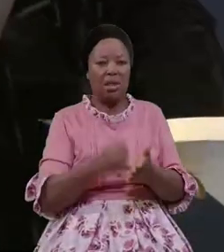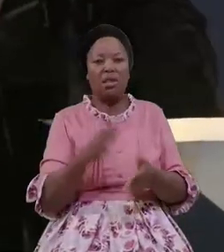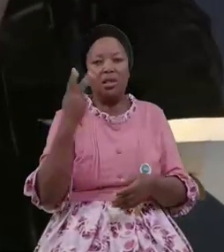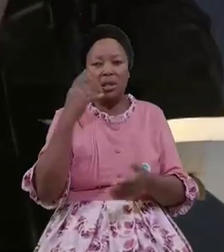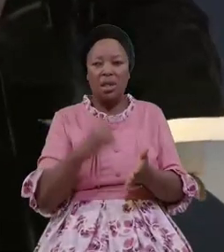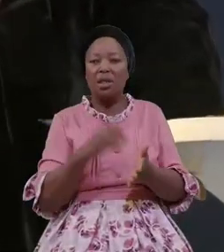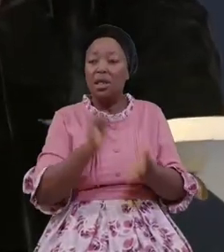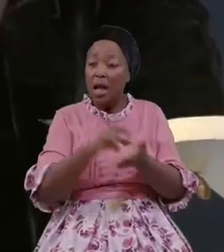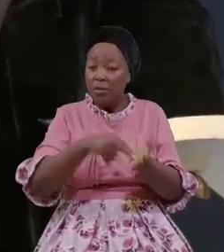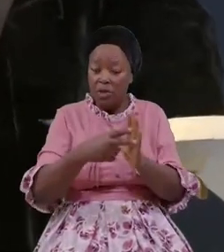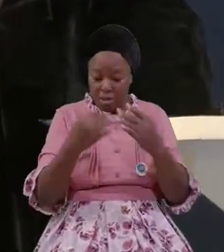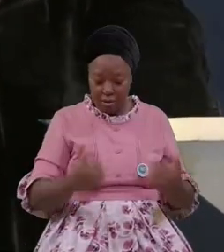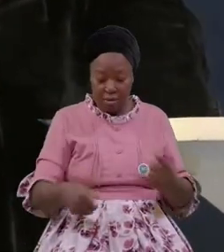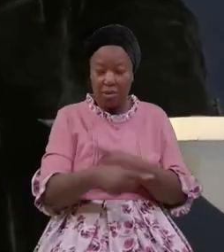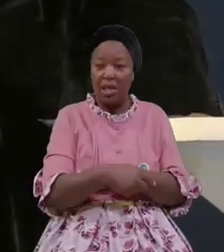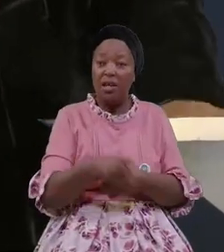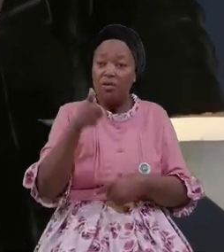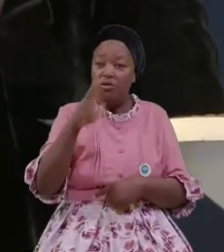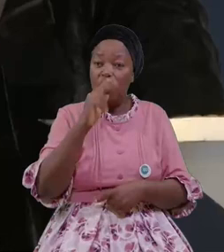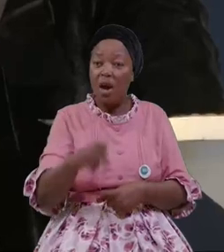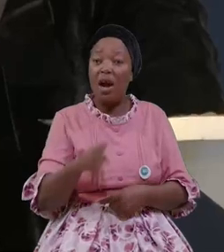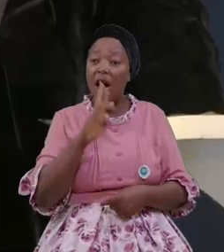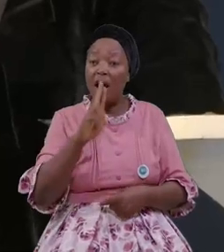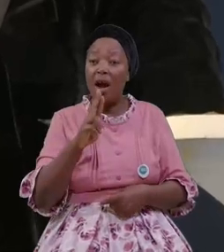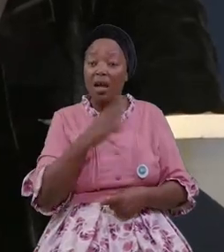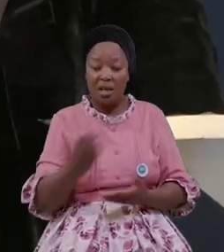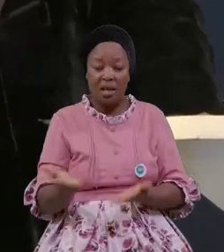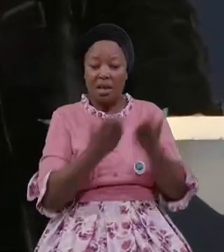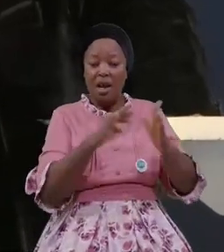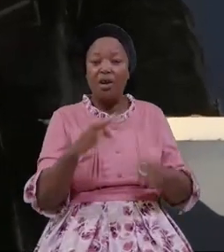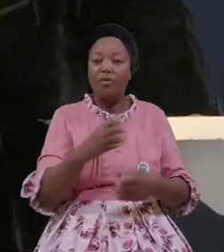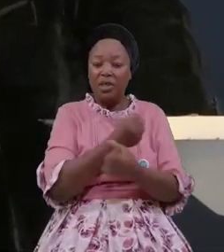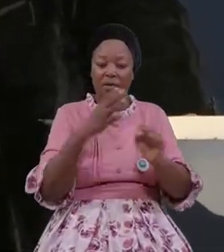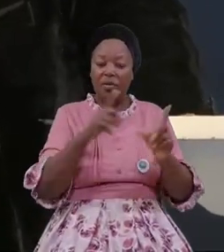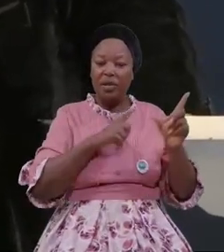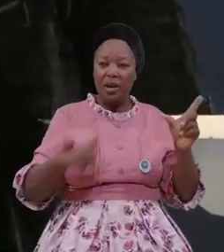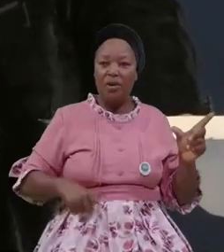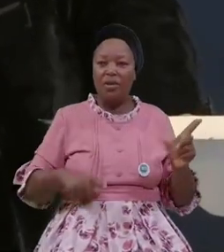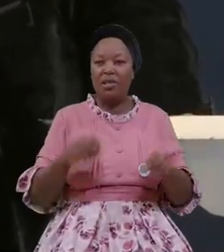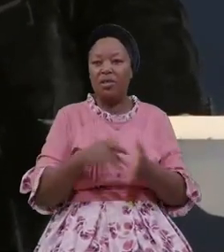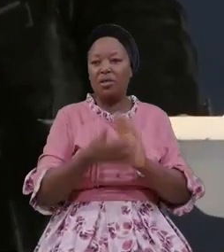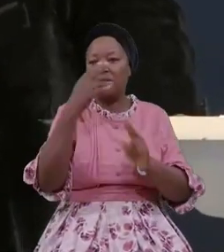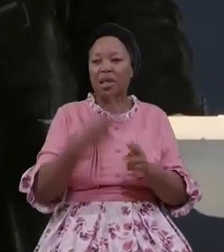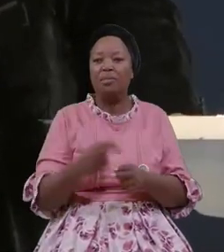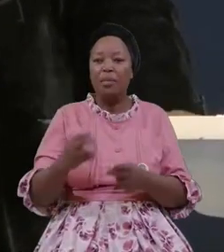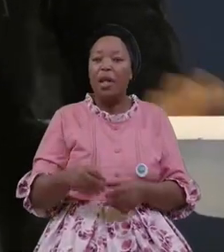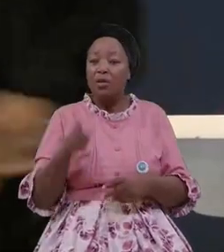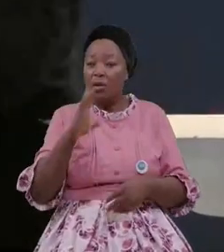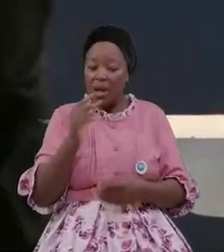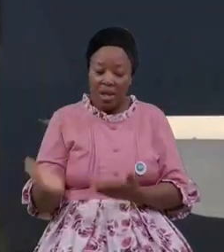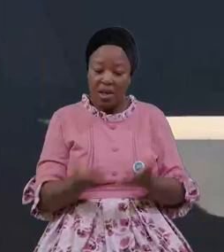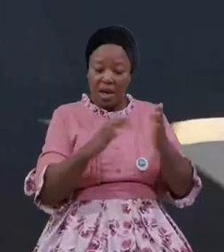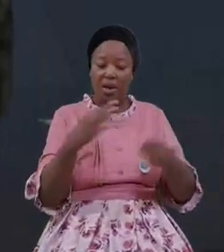veut dire que aujourd'hui vous êtes candidat du Salut du Seigneur candidat du